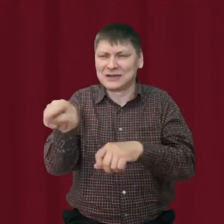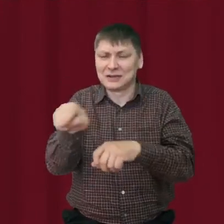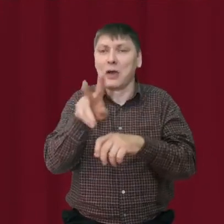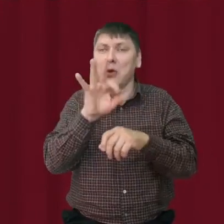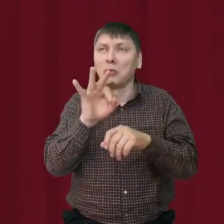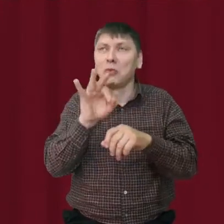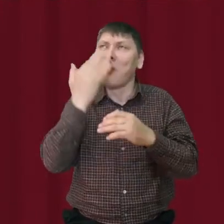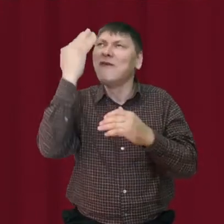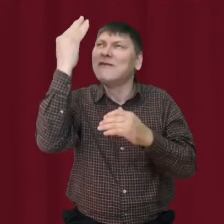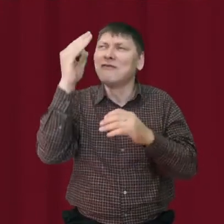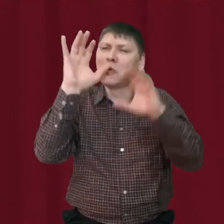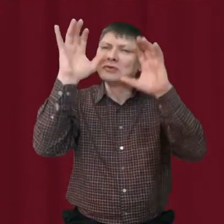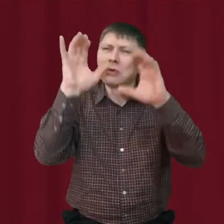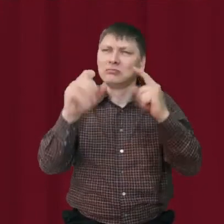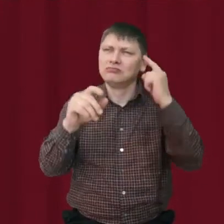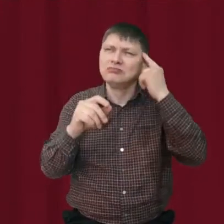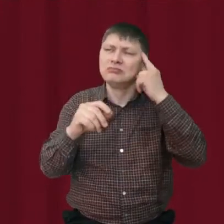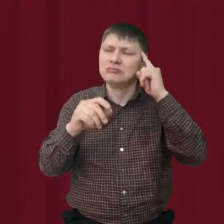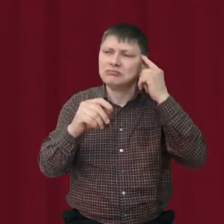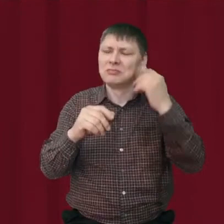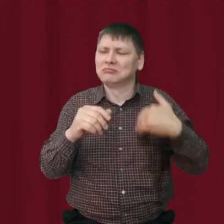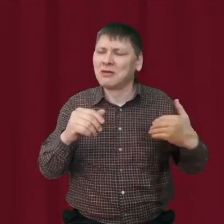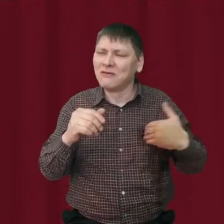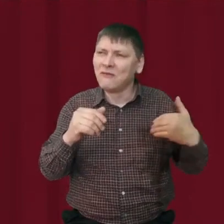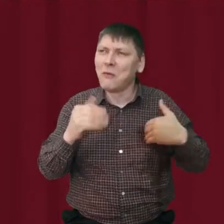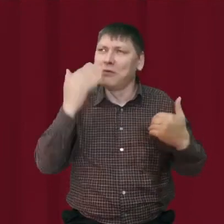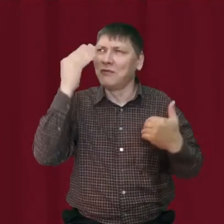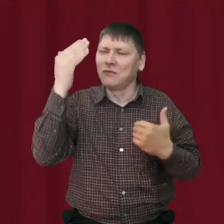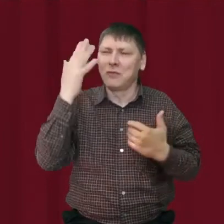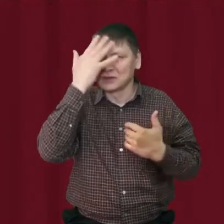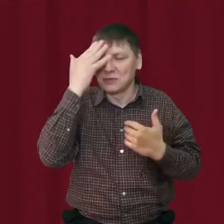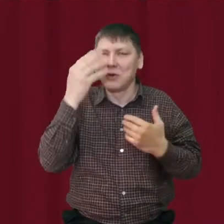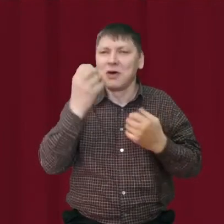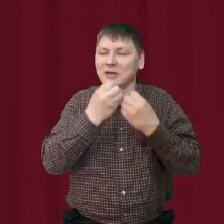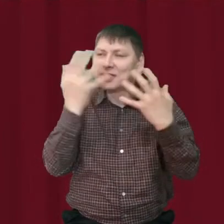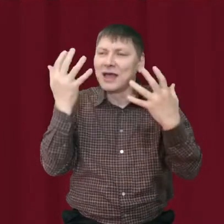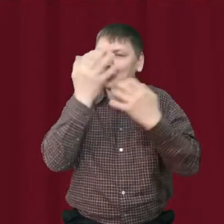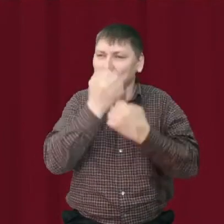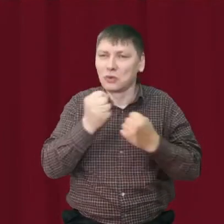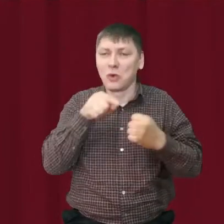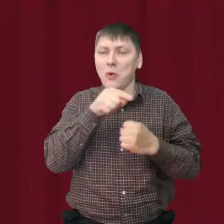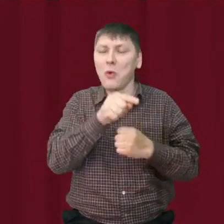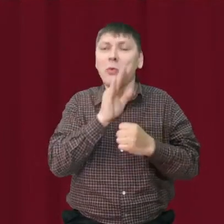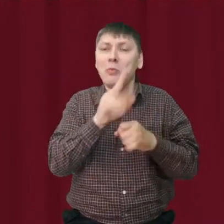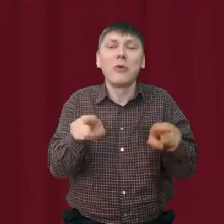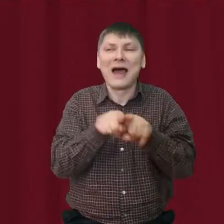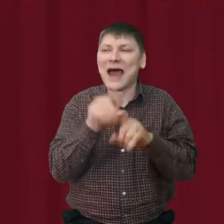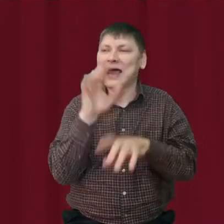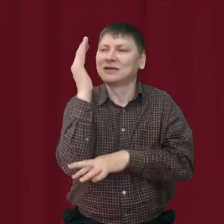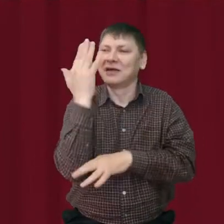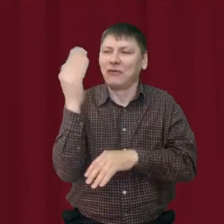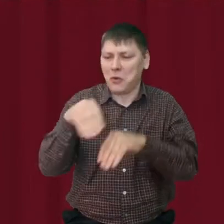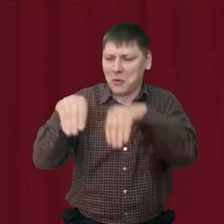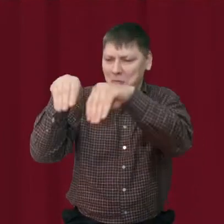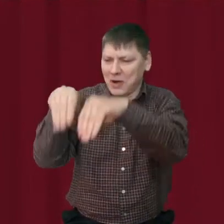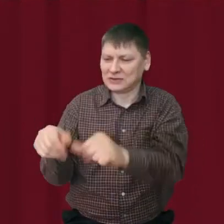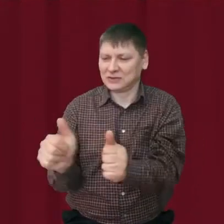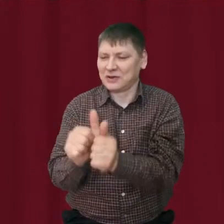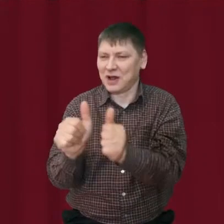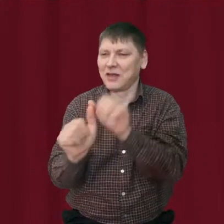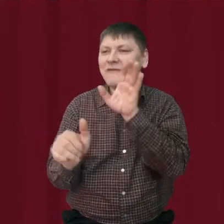Господа воля его, и о законе его размышляет он день и ночь. И будет он, как дерево, посаженное при потоках